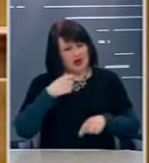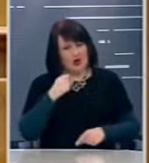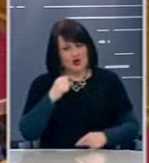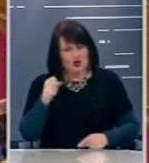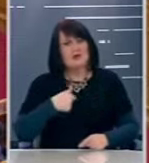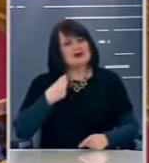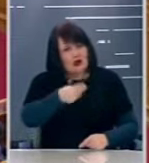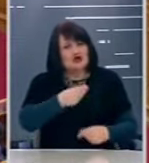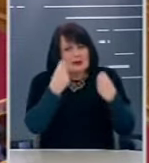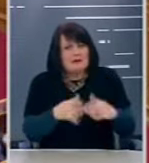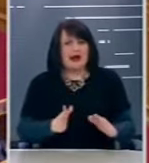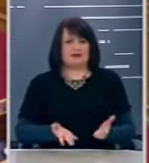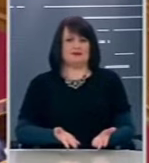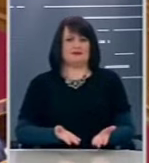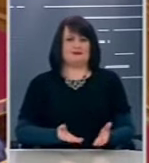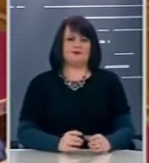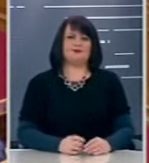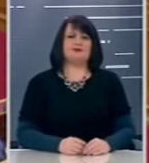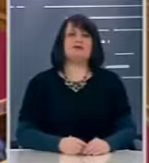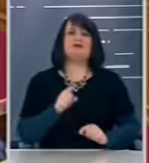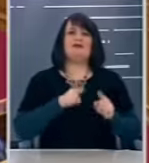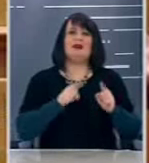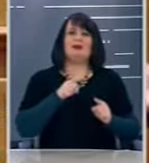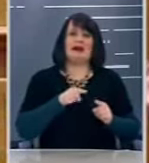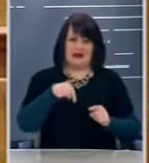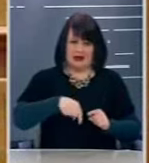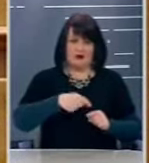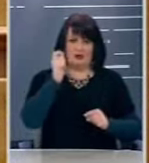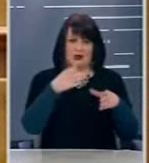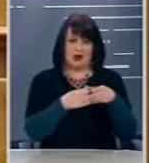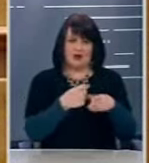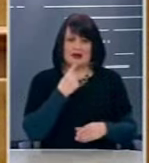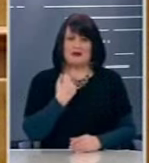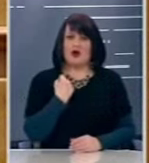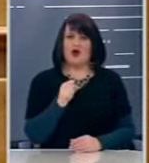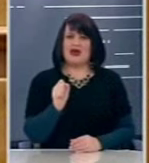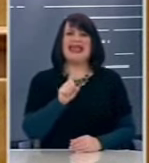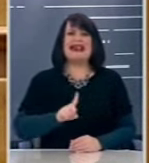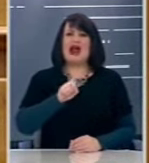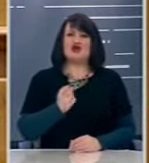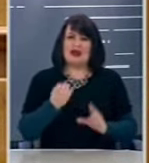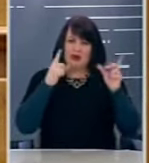αλλά και τη μη συνένεση εδώ στη Βουλή, την αντίρρηση της αξιωματικής